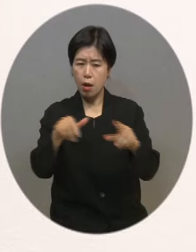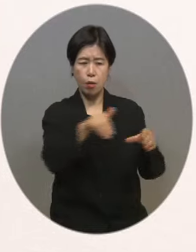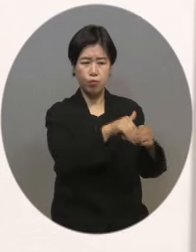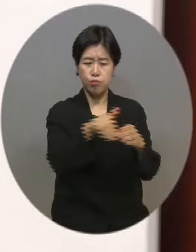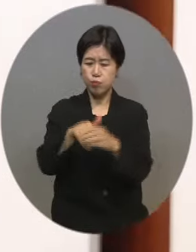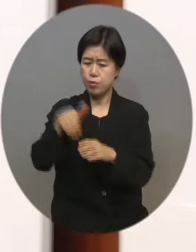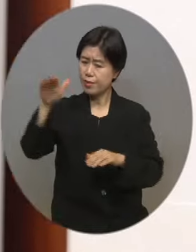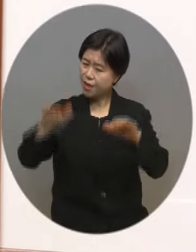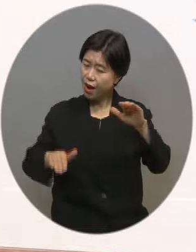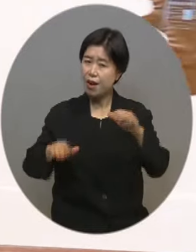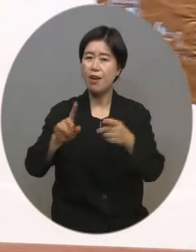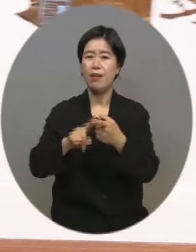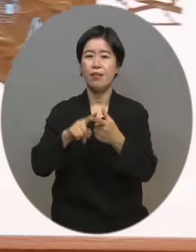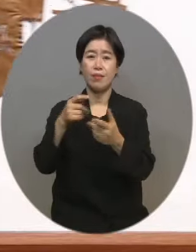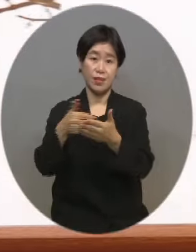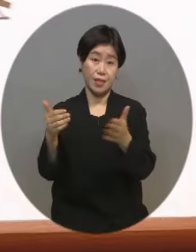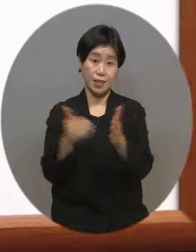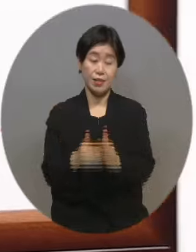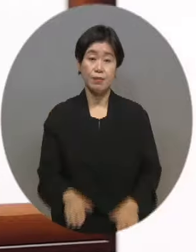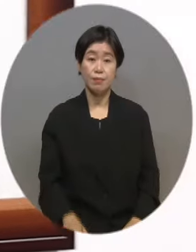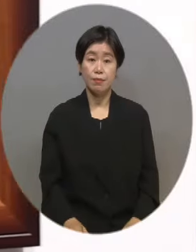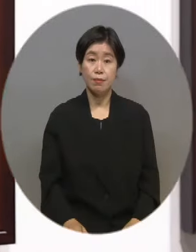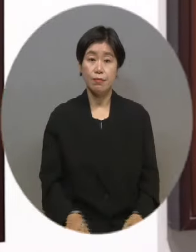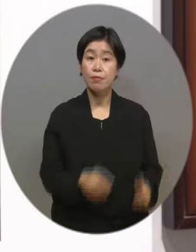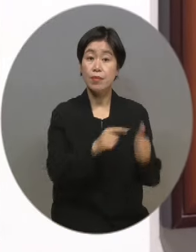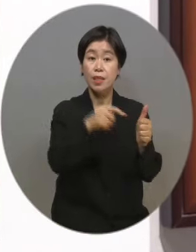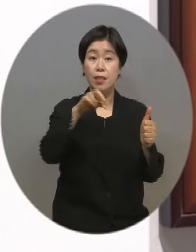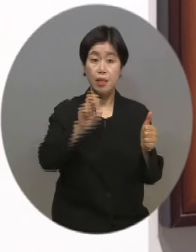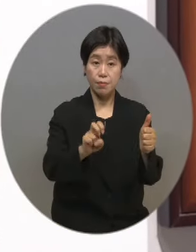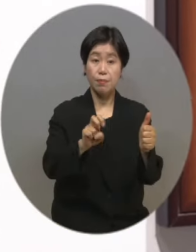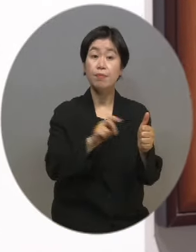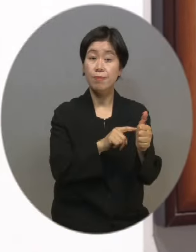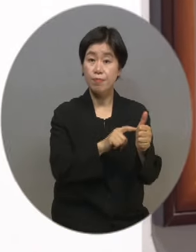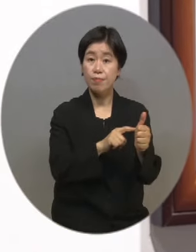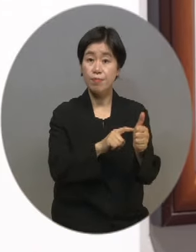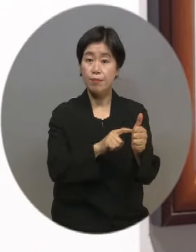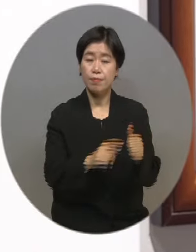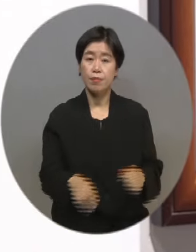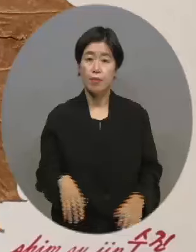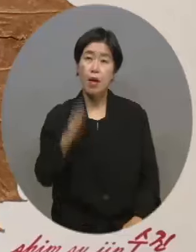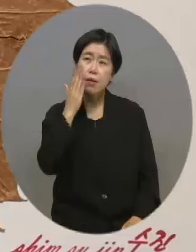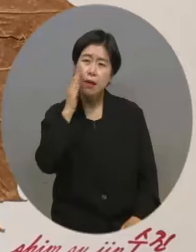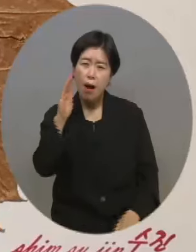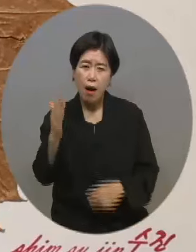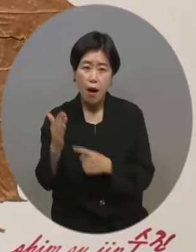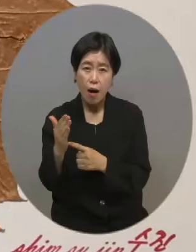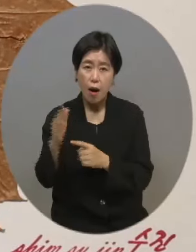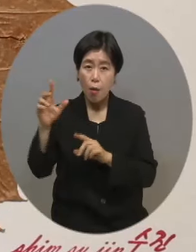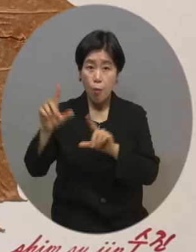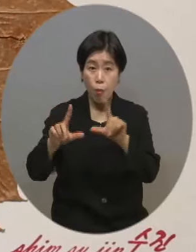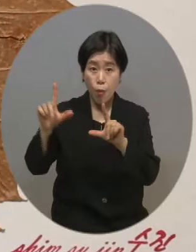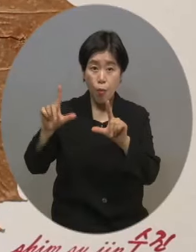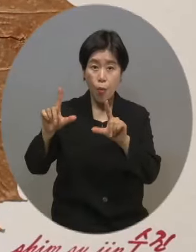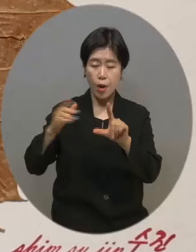심수진 작가는 금방이라도 부서질 듯한 연약한 낙엽 위에 자신의 꿈과 희망을 섬세하게